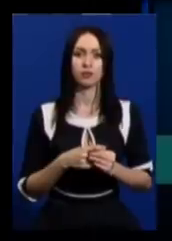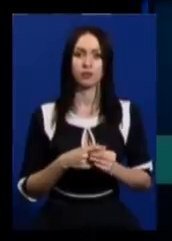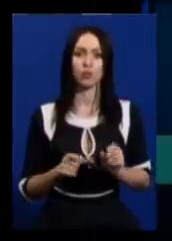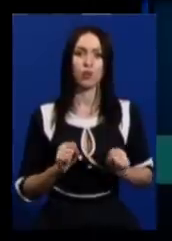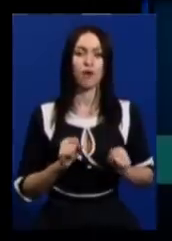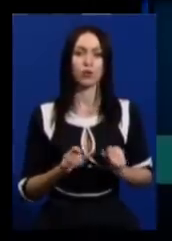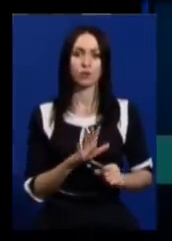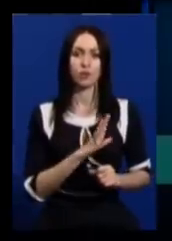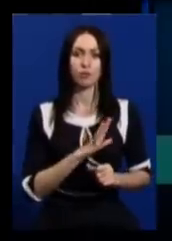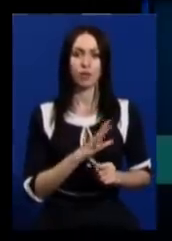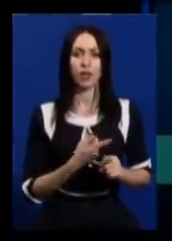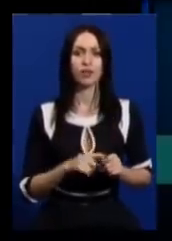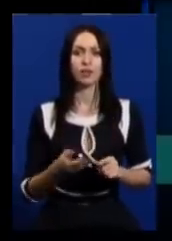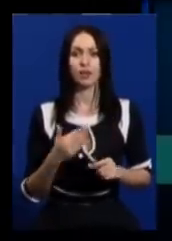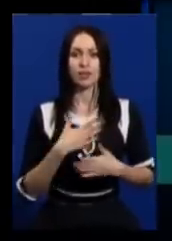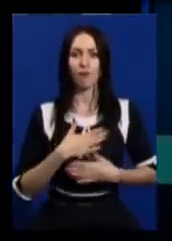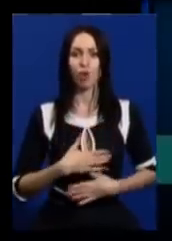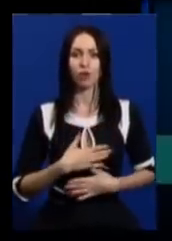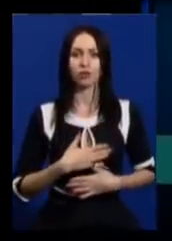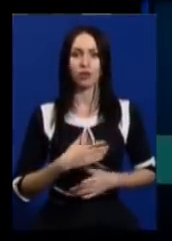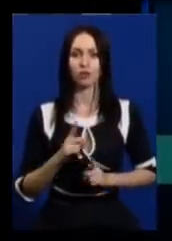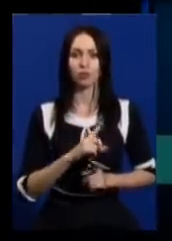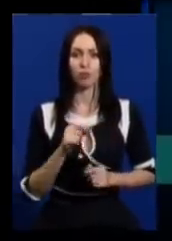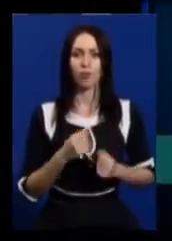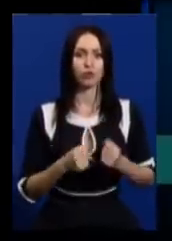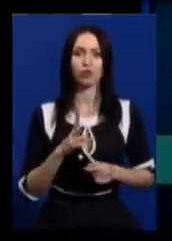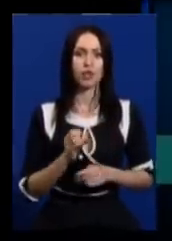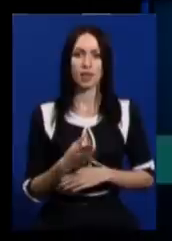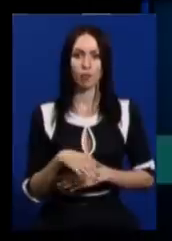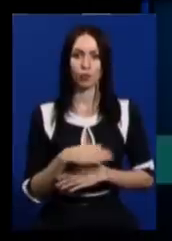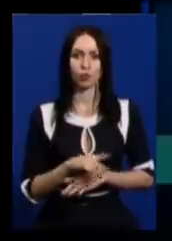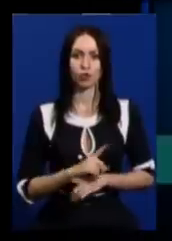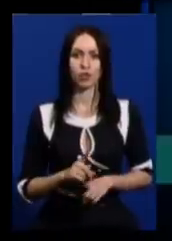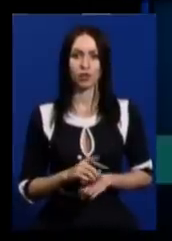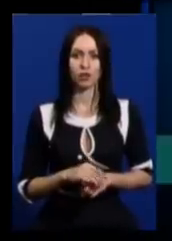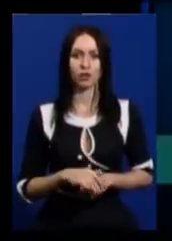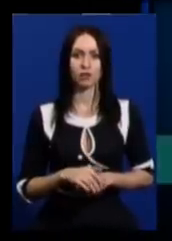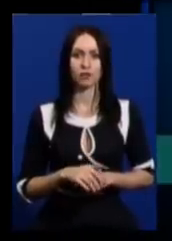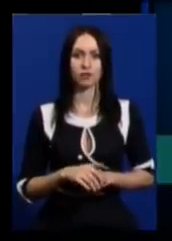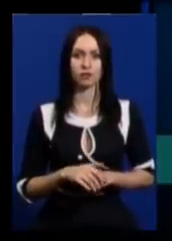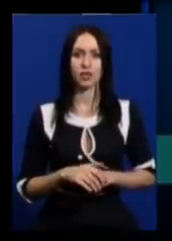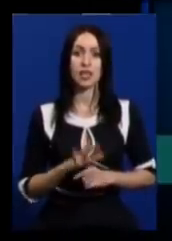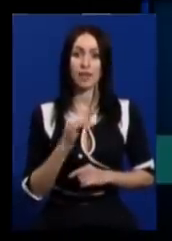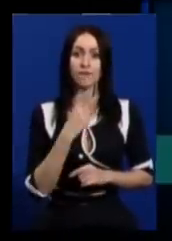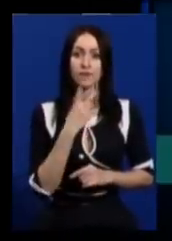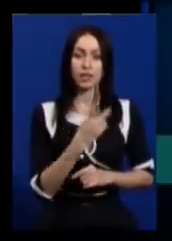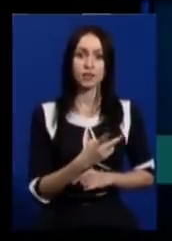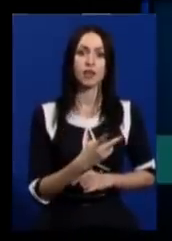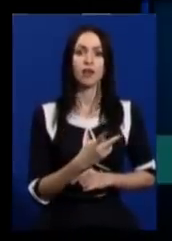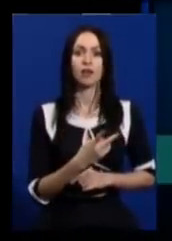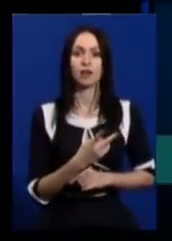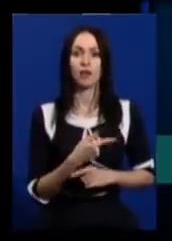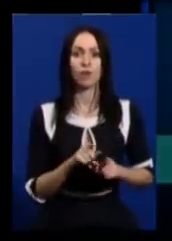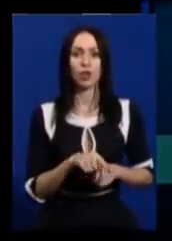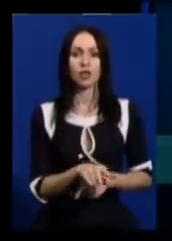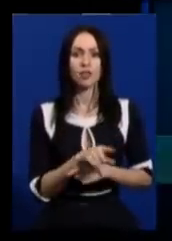Руководство было, будем говорить так, довольно, то, что приехали машины не пустые. И видя те